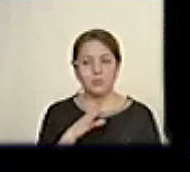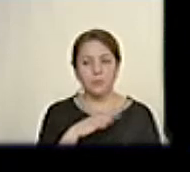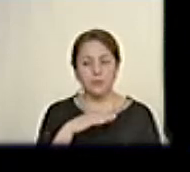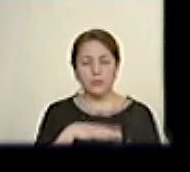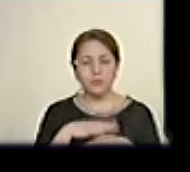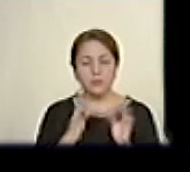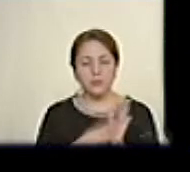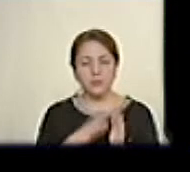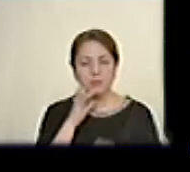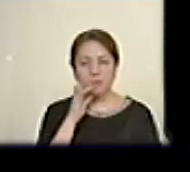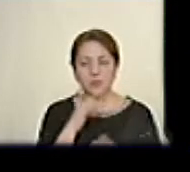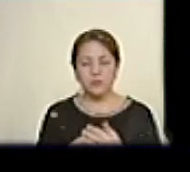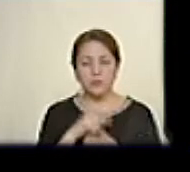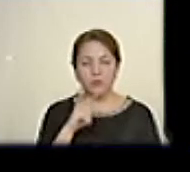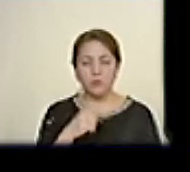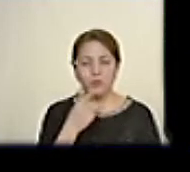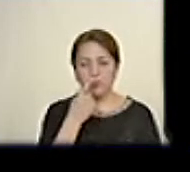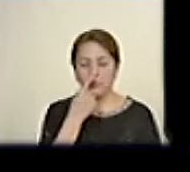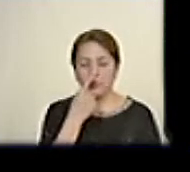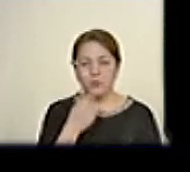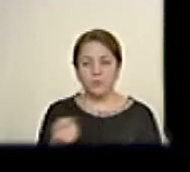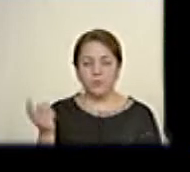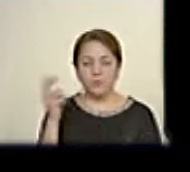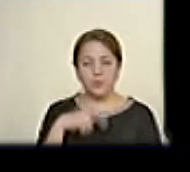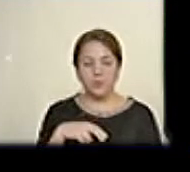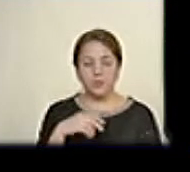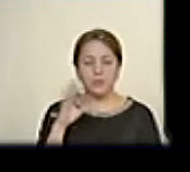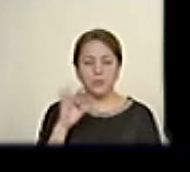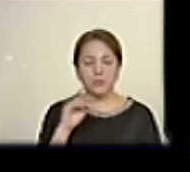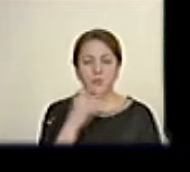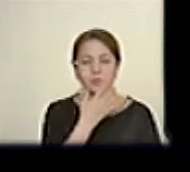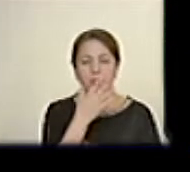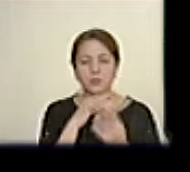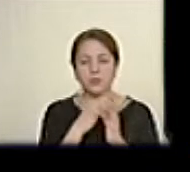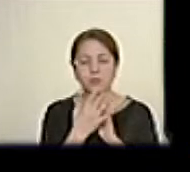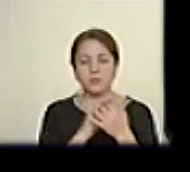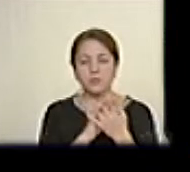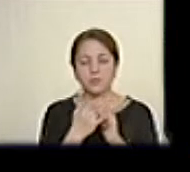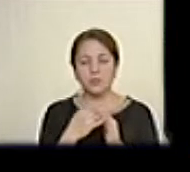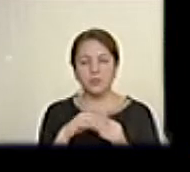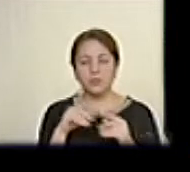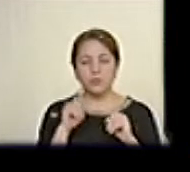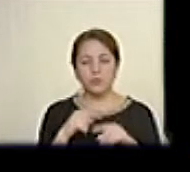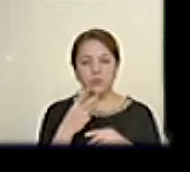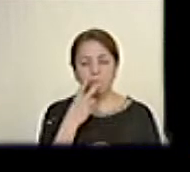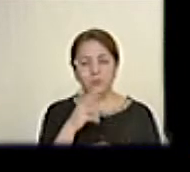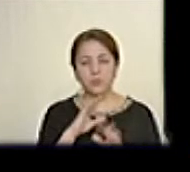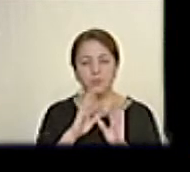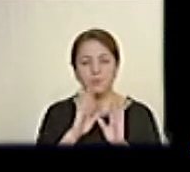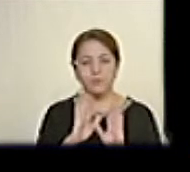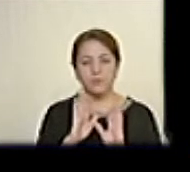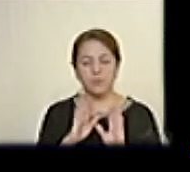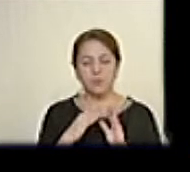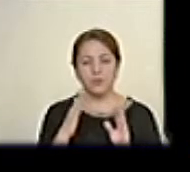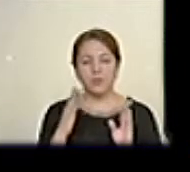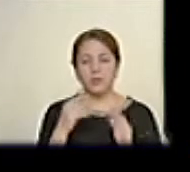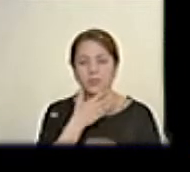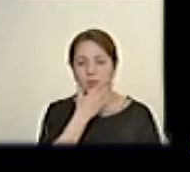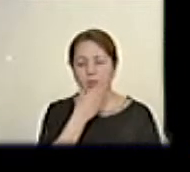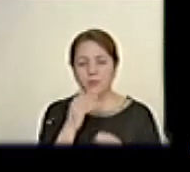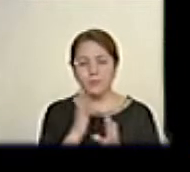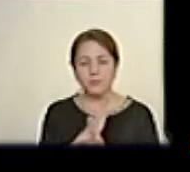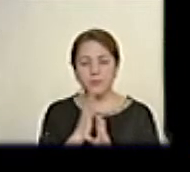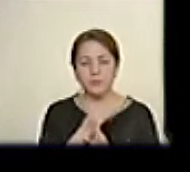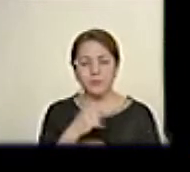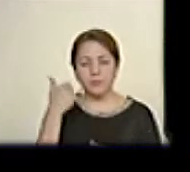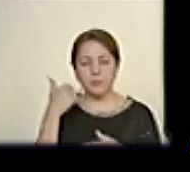из деревни. И пока в его произведениях видна лишь красота природы, понятная ему почти так